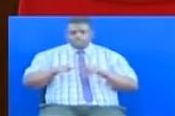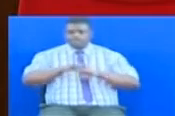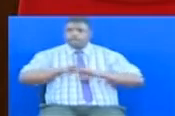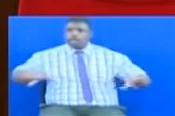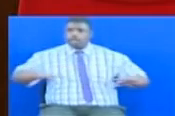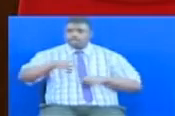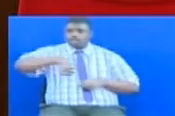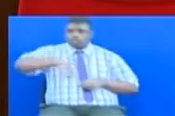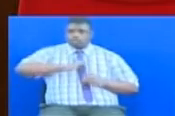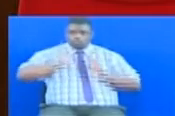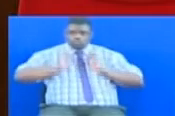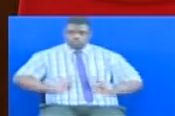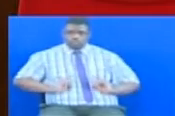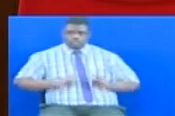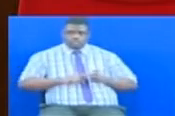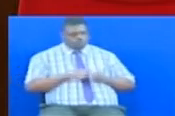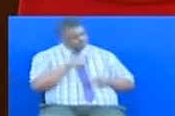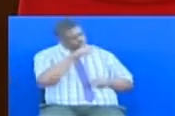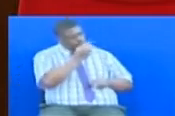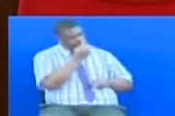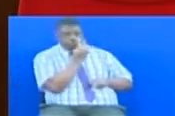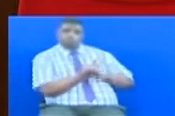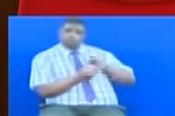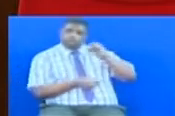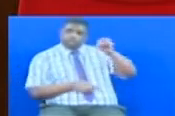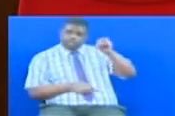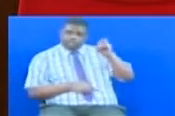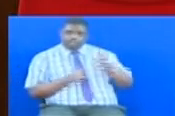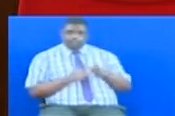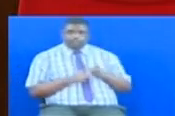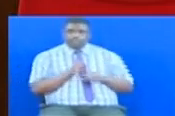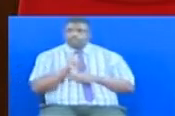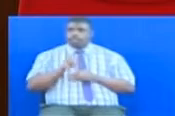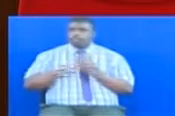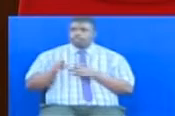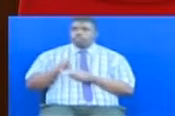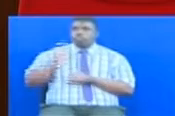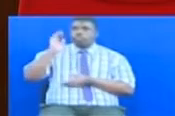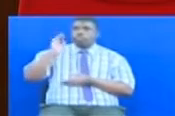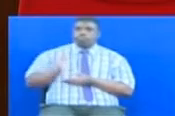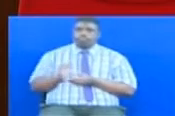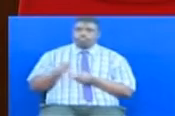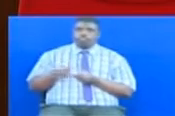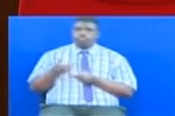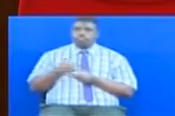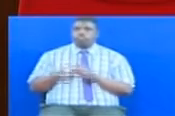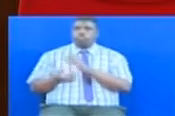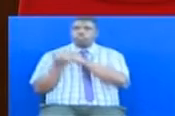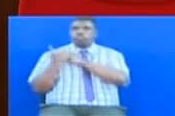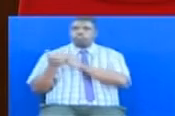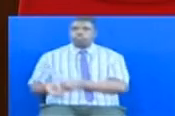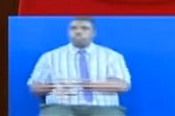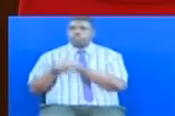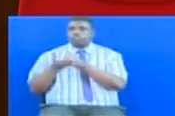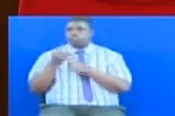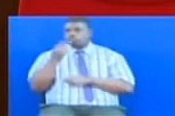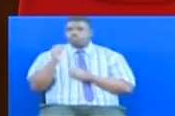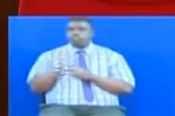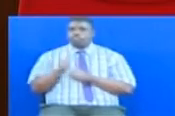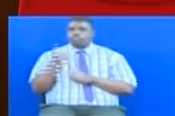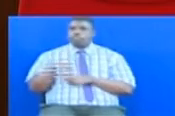tukisoma ripoti hizi, lakini kule tuone kama nimeiona halmashauri yetu na mapungufu, na mimi nao wajibu kule wa kusaidia kuona kwamba mambo yanaenda